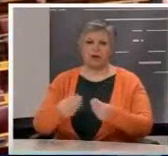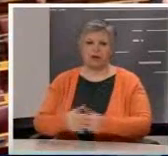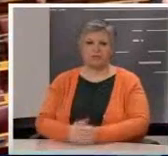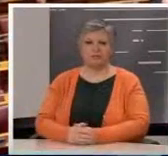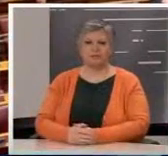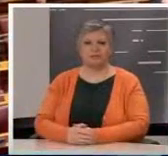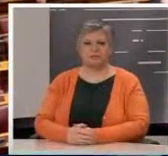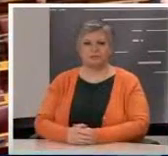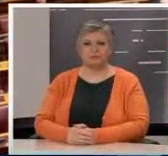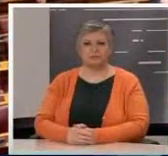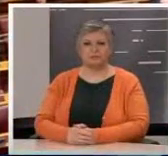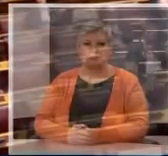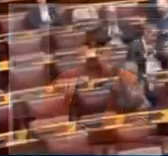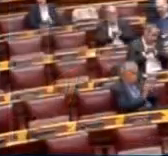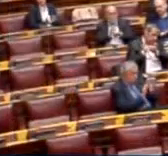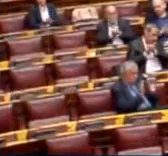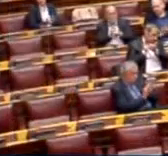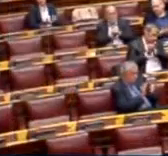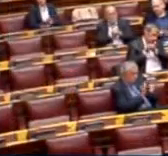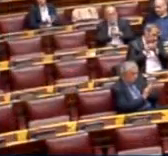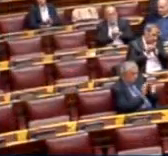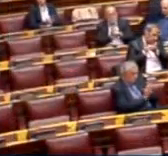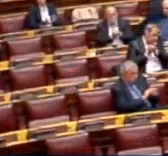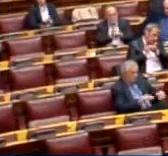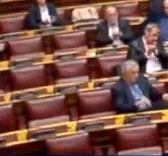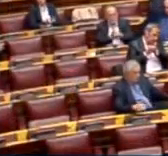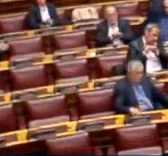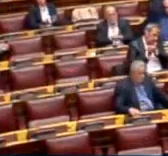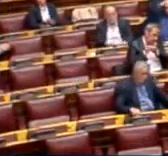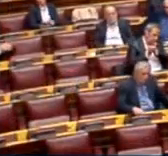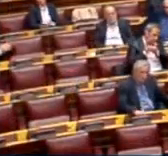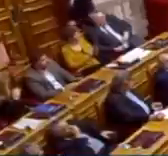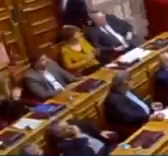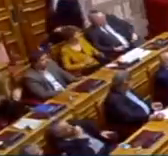Λοιπόν, δύο ανακοινώσεις.